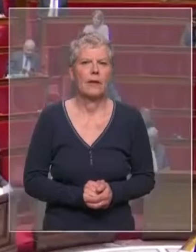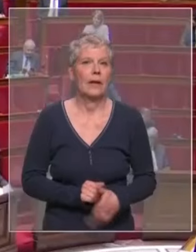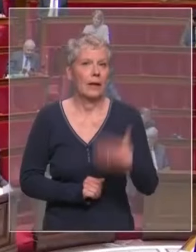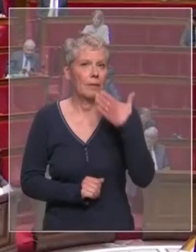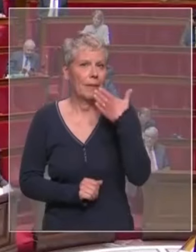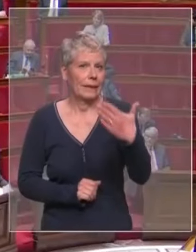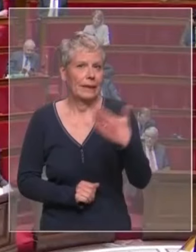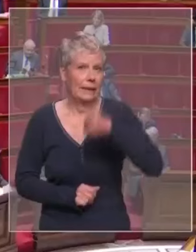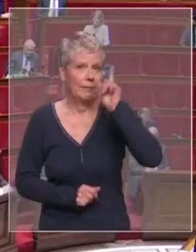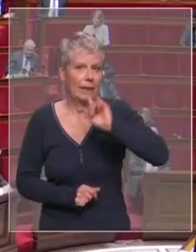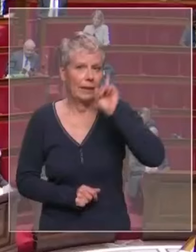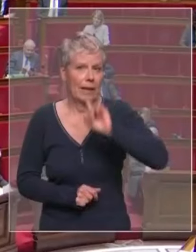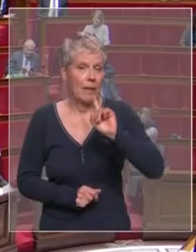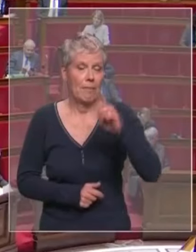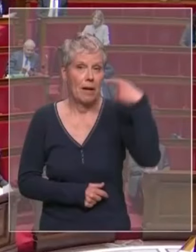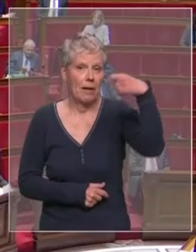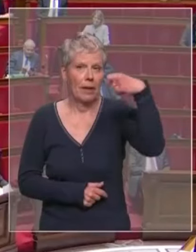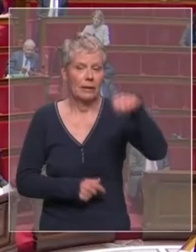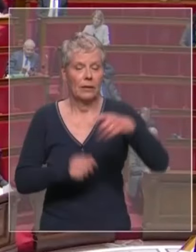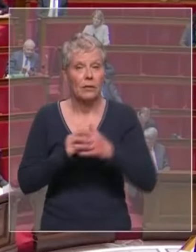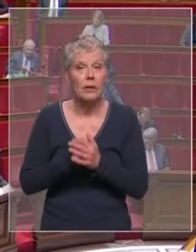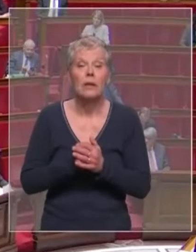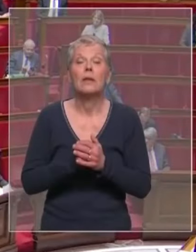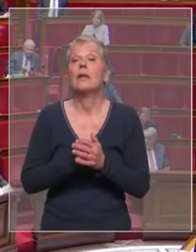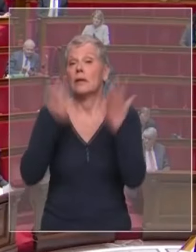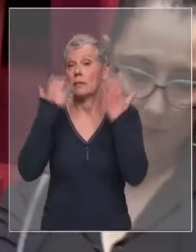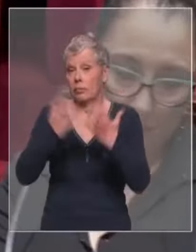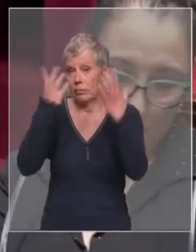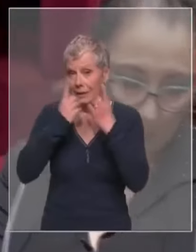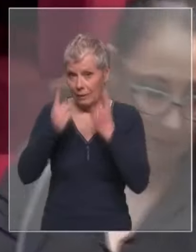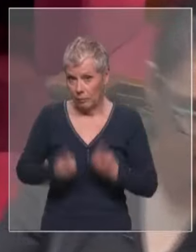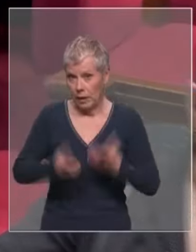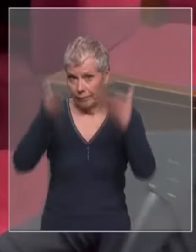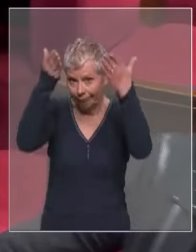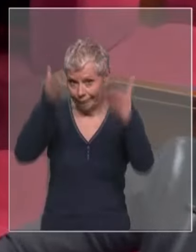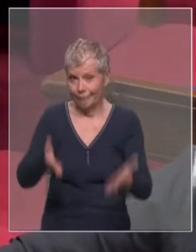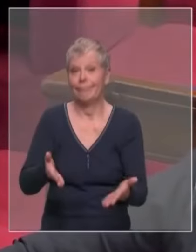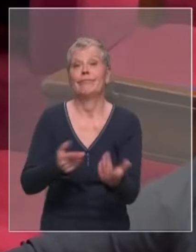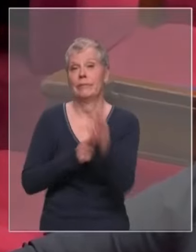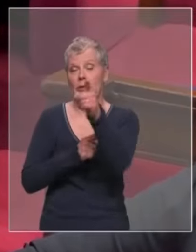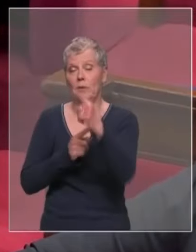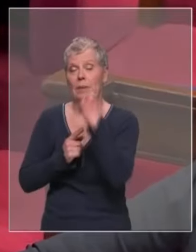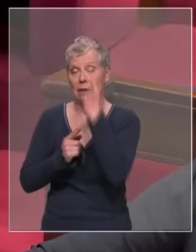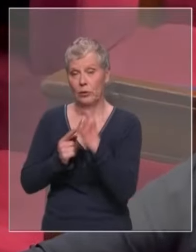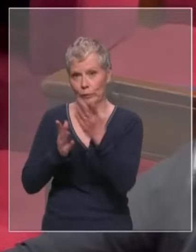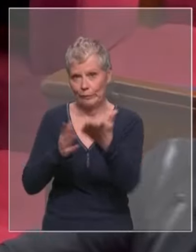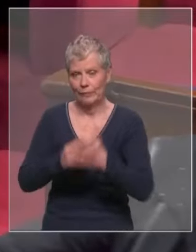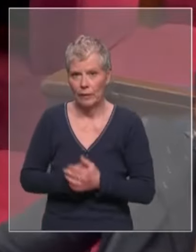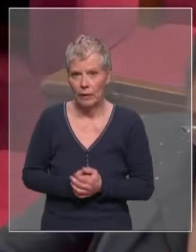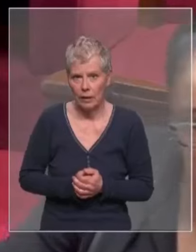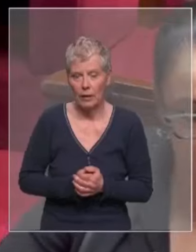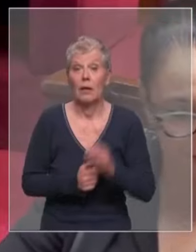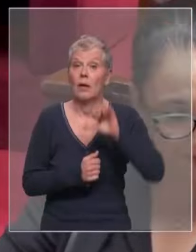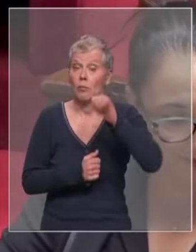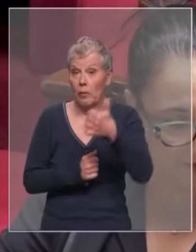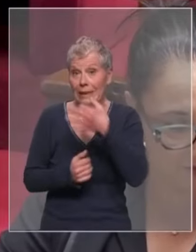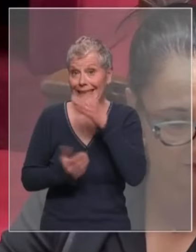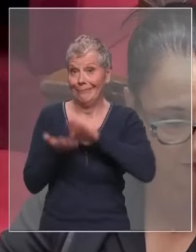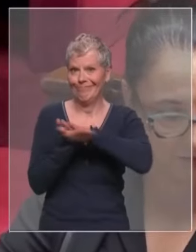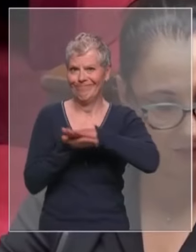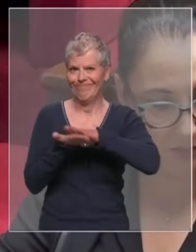Merci, Madame la Présidente, Mesdames et Messieurs les députés, Madame la députée Villegrain. D'abord, je vous prie